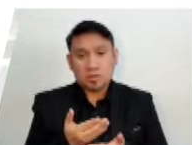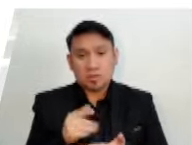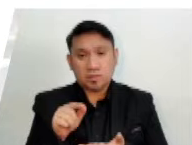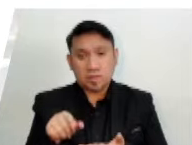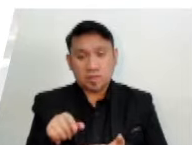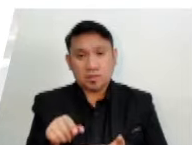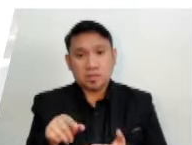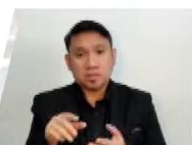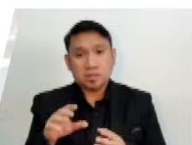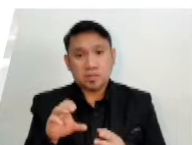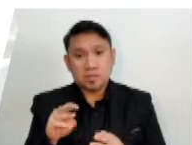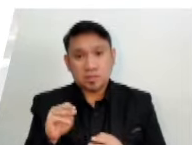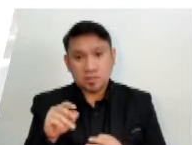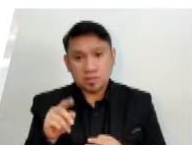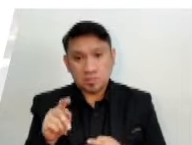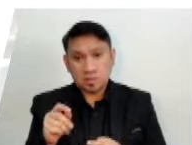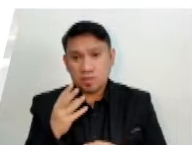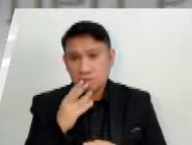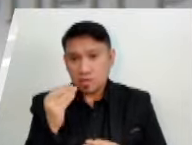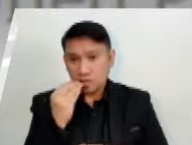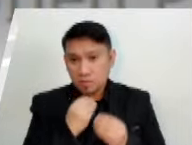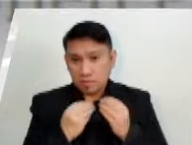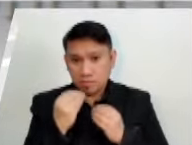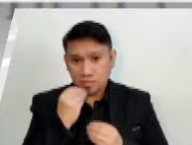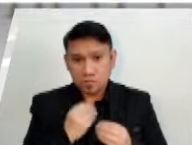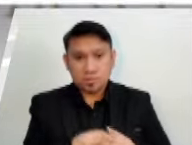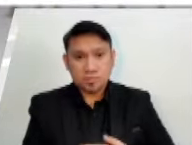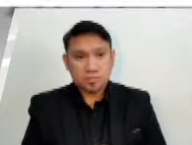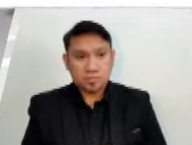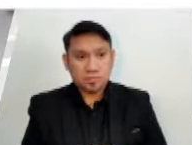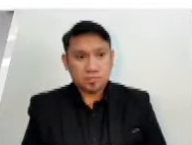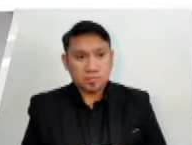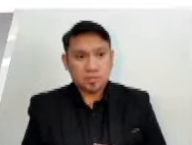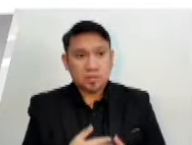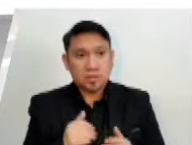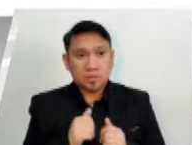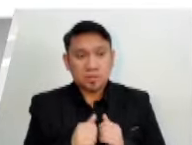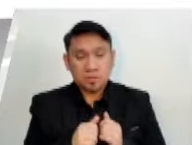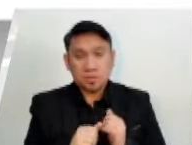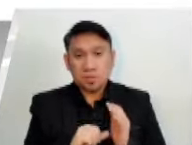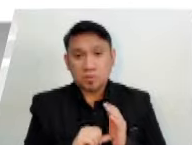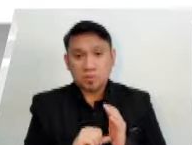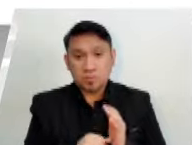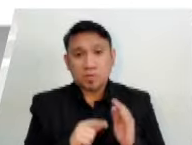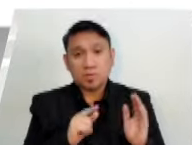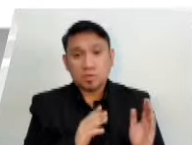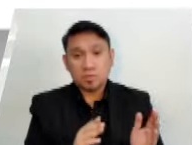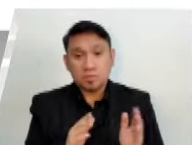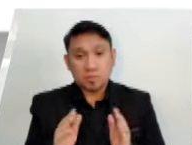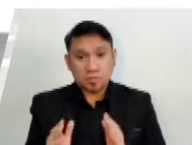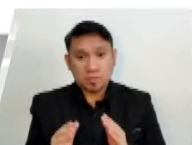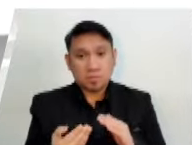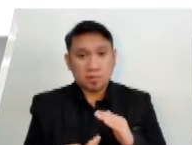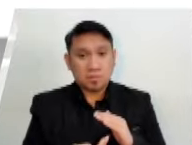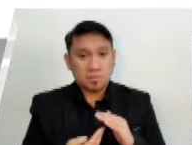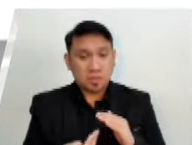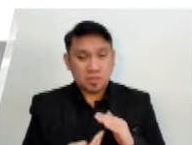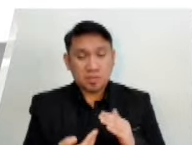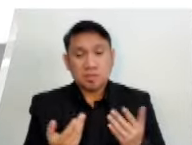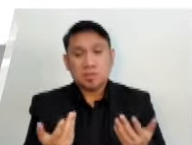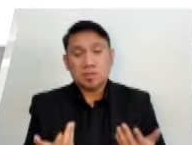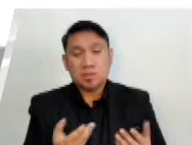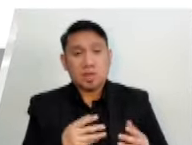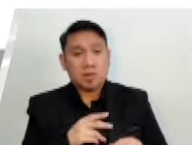at pcg personel papunta sa brp cabra indikasyon daw ito na balak magtayo ng maritime base ang Pilipinas sa scoda